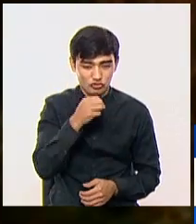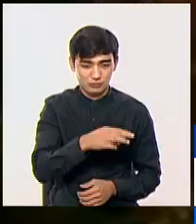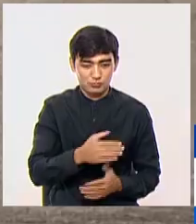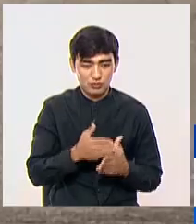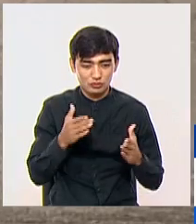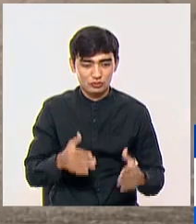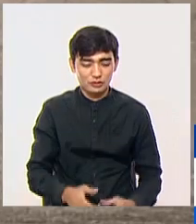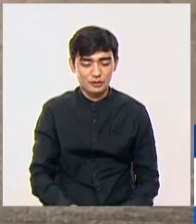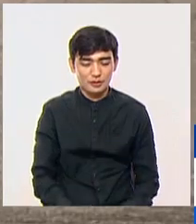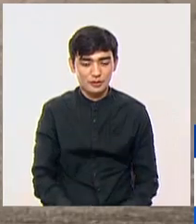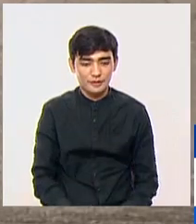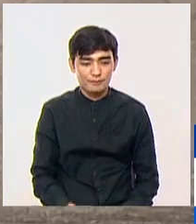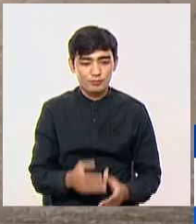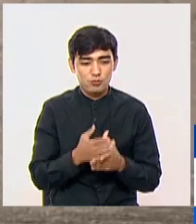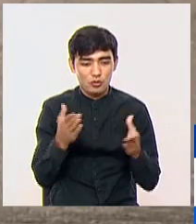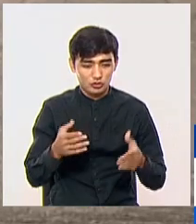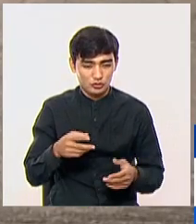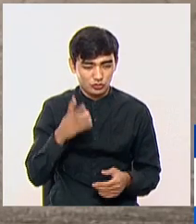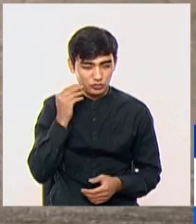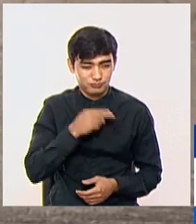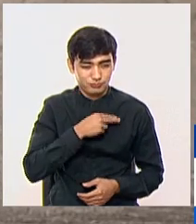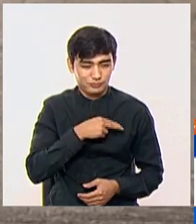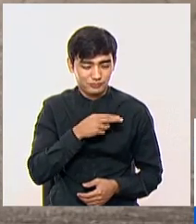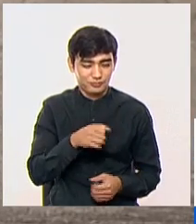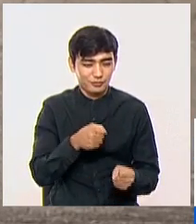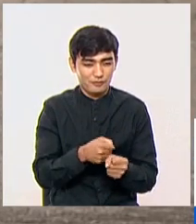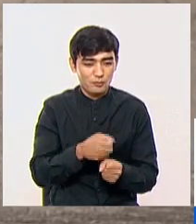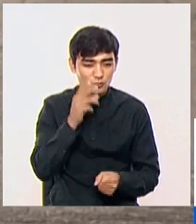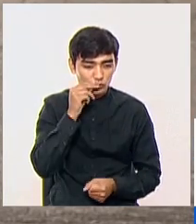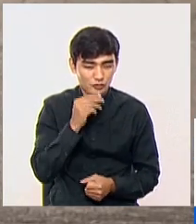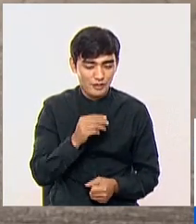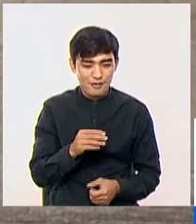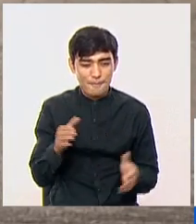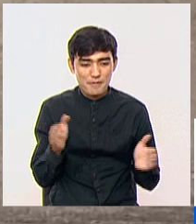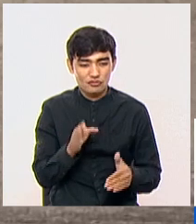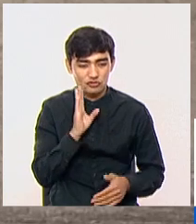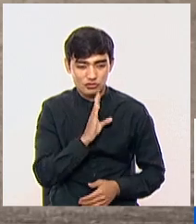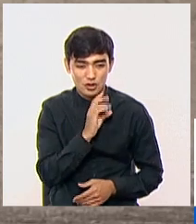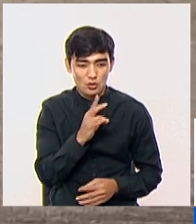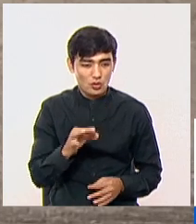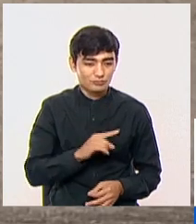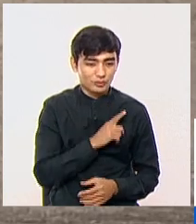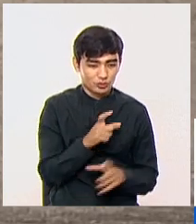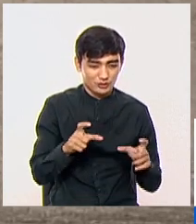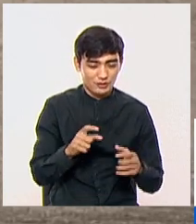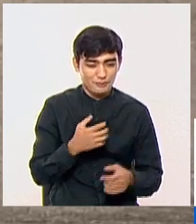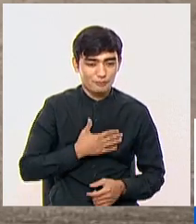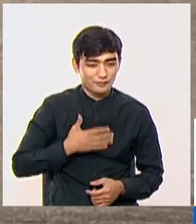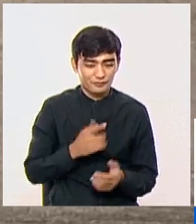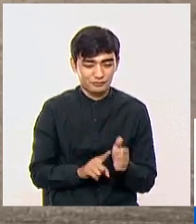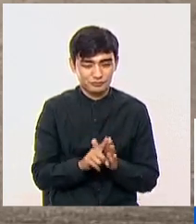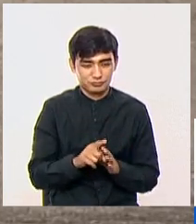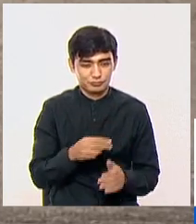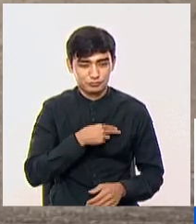показателя. Большую часть погибших в авариях составляют мужчины, меньше женщины. Но специалистов больше пугает, что в ДТП стали